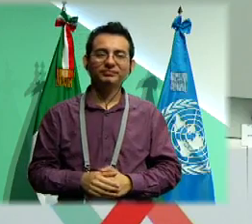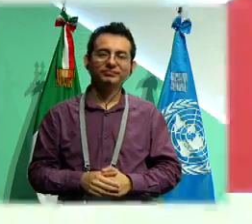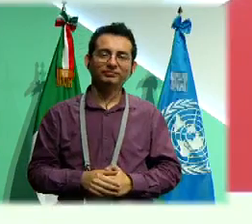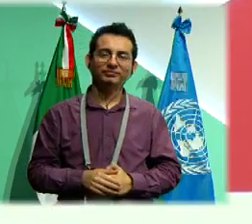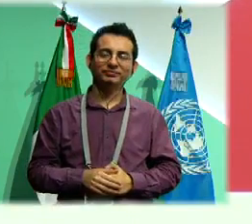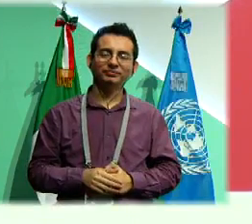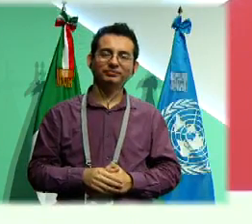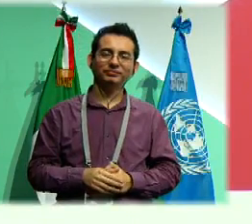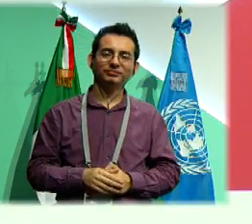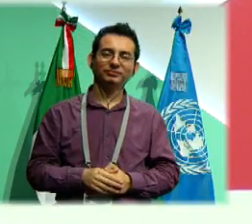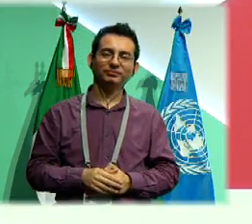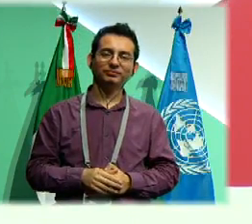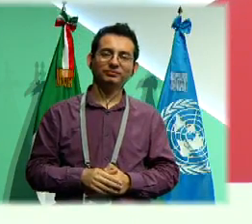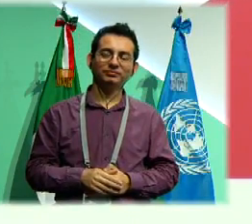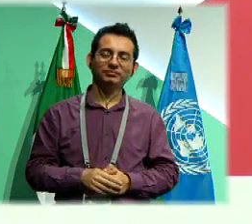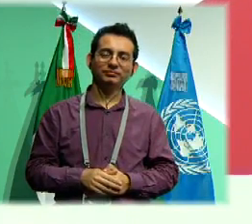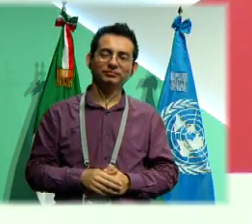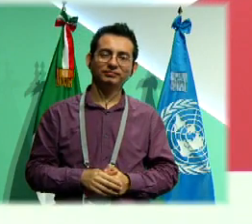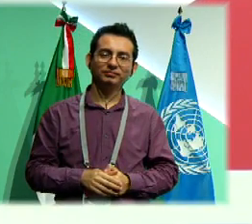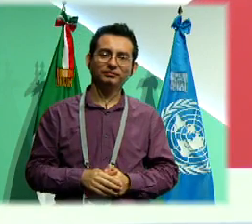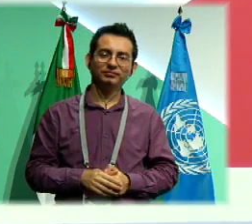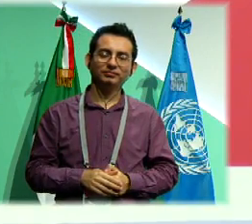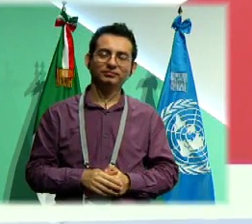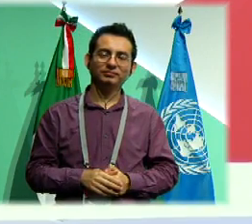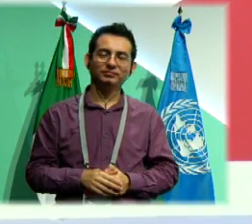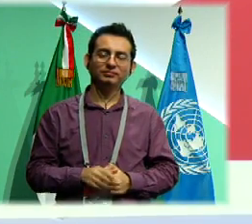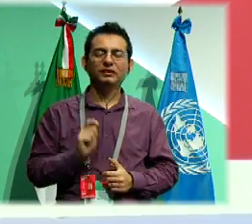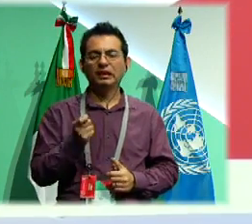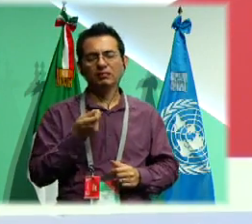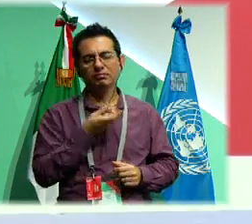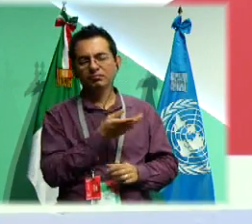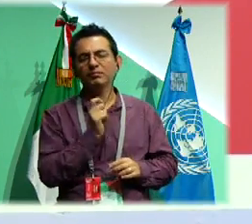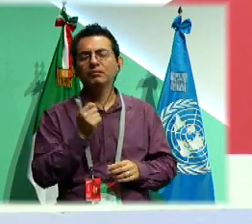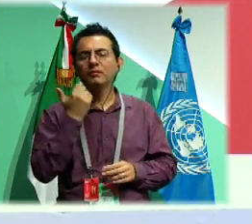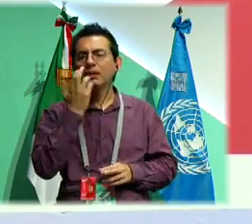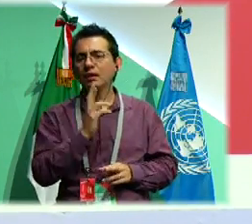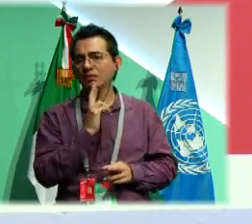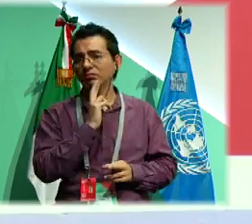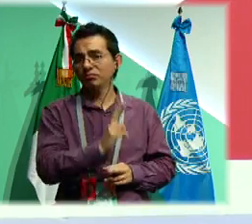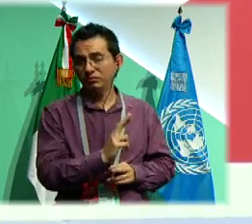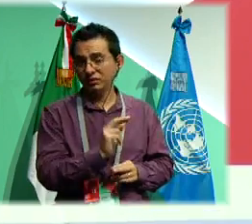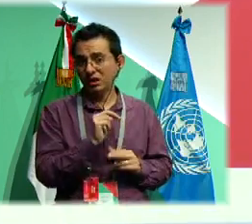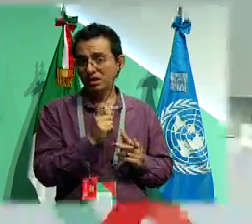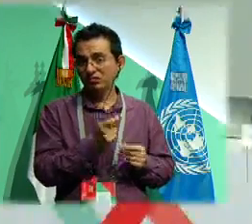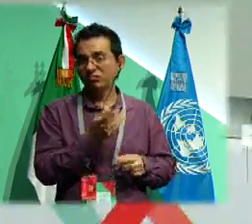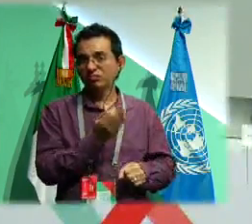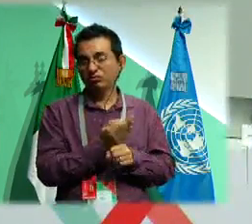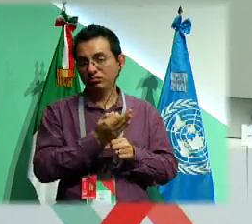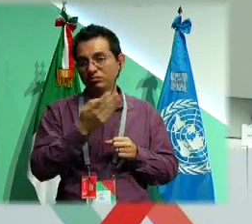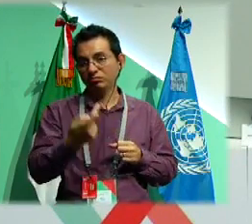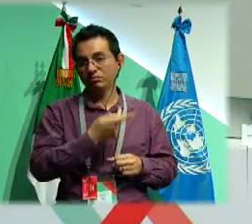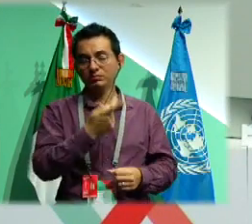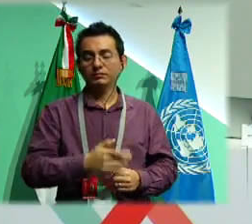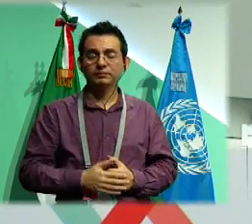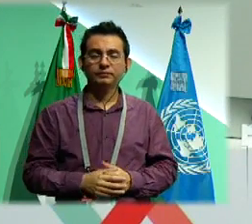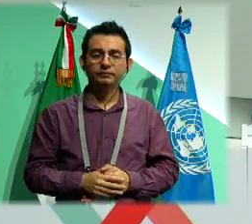Anybody like to respond to that intervention? Est-ce que quelqu'un souhaite répondre à cette intervention?